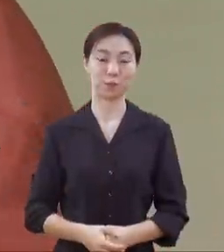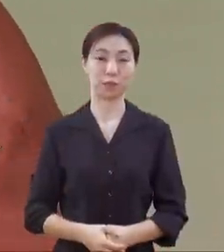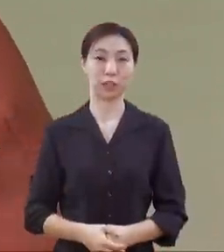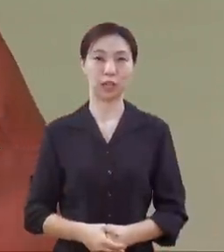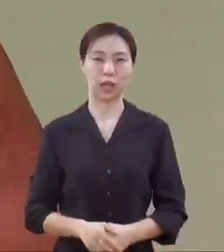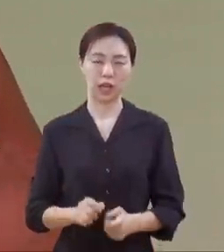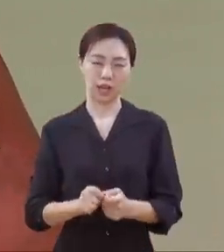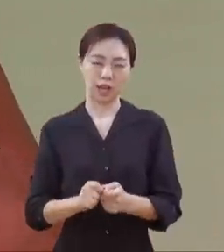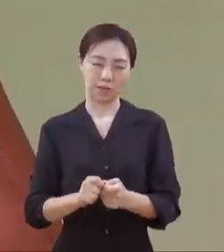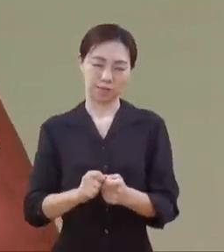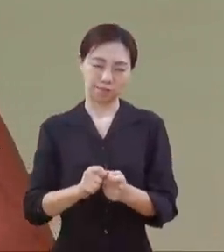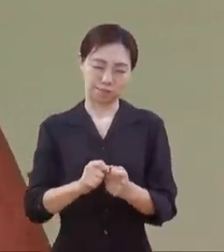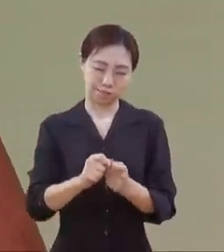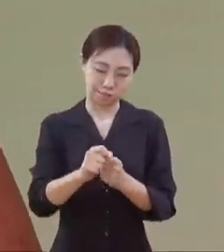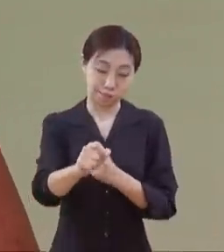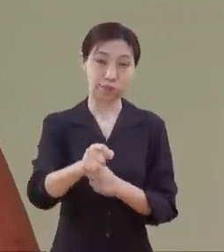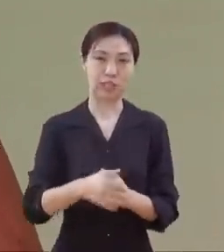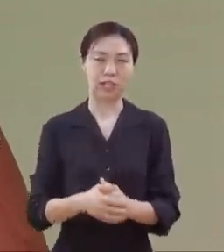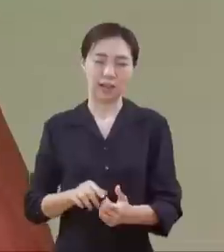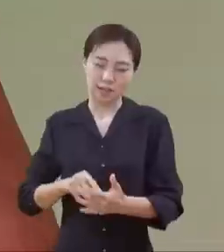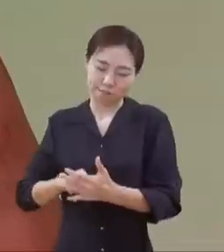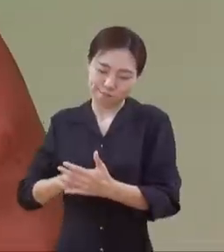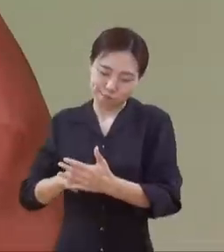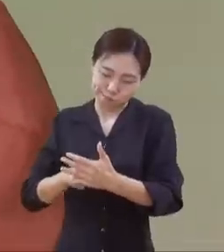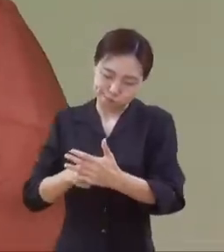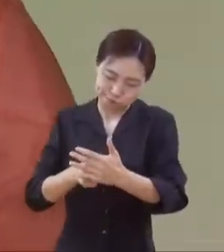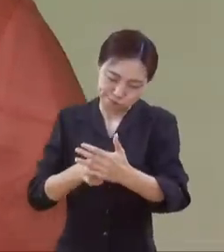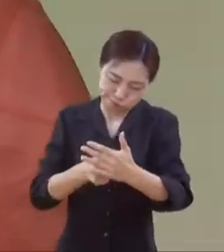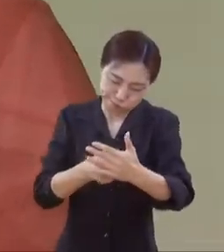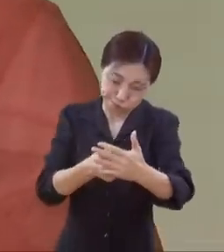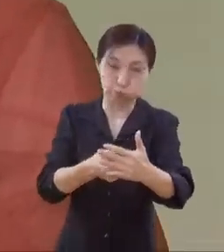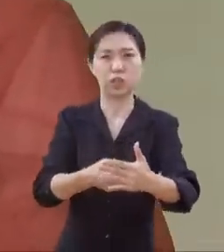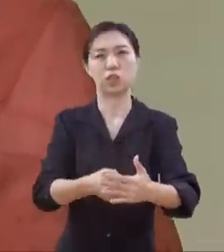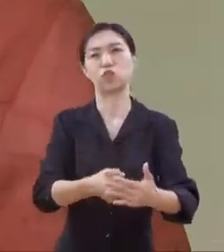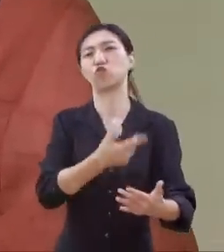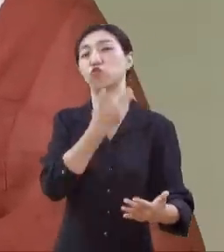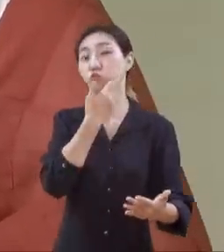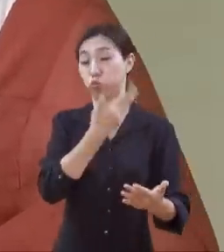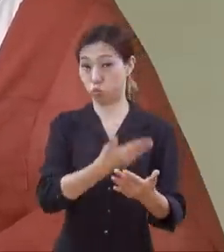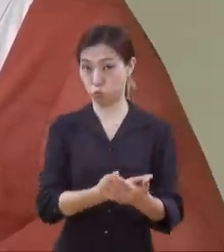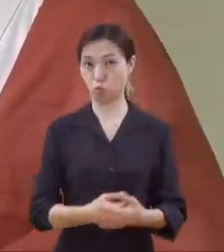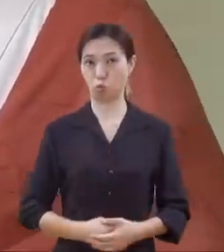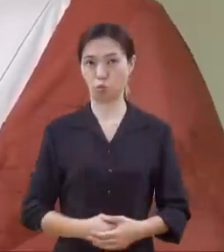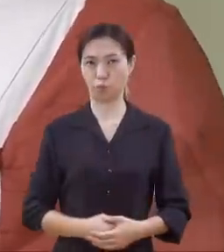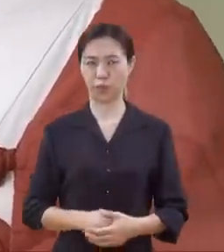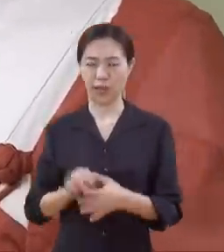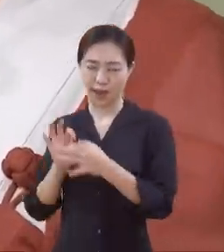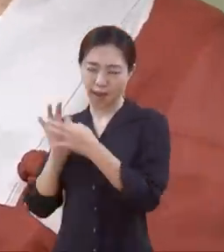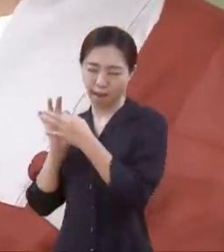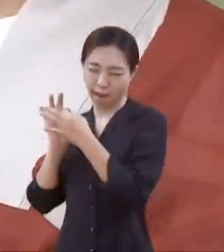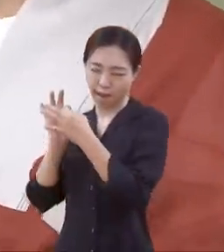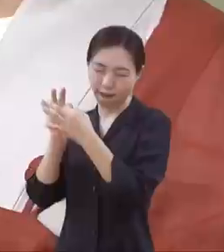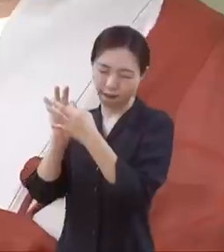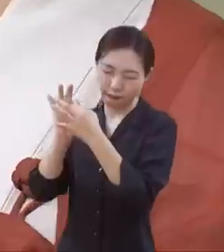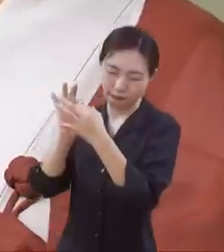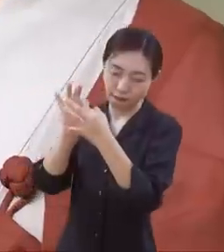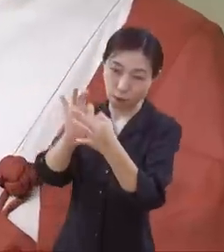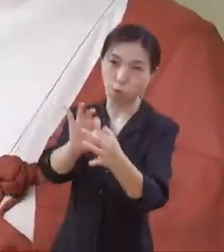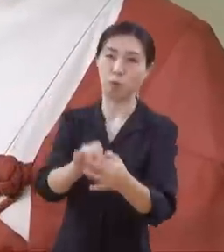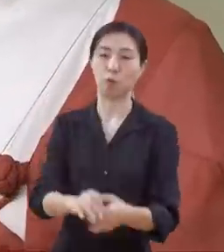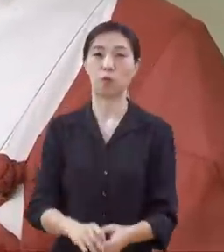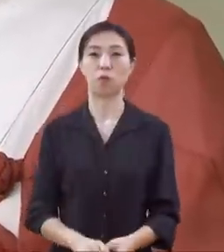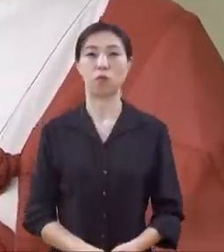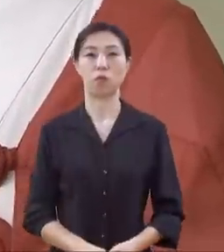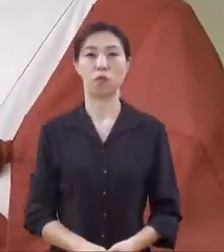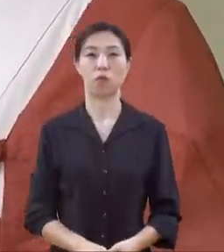꾸준히 닦자 꾸준히 수행하자이 꾸준히가 무서워요 여러분 당연한 거지만이 꾸준히라는게 참